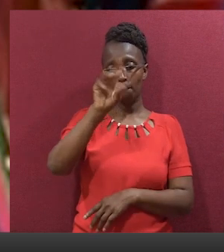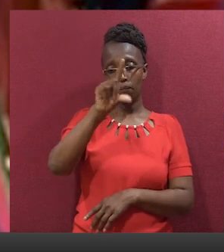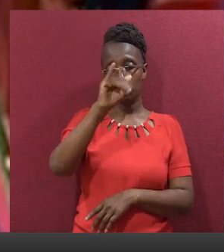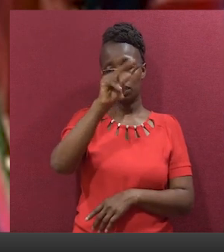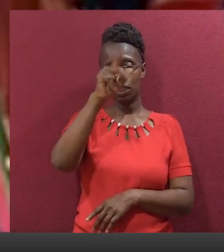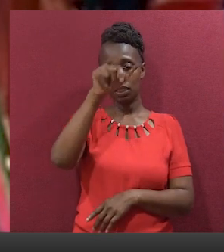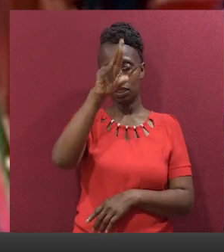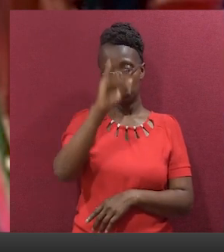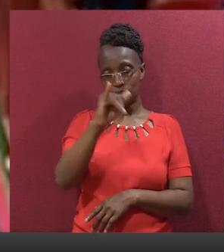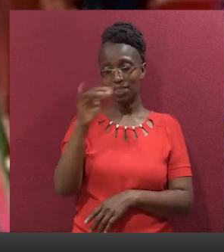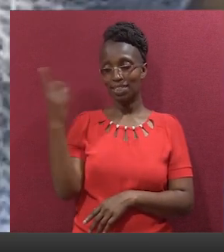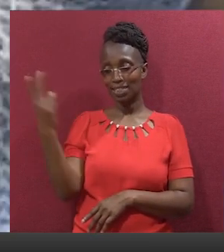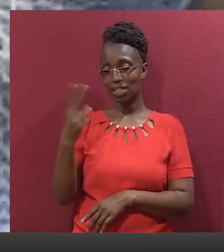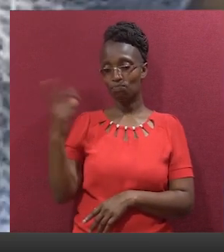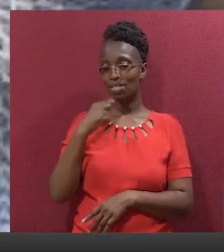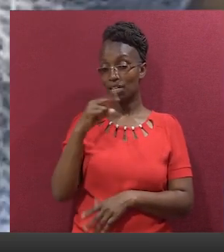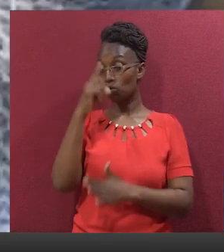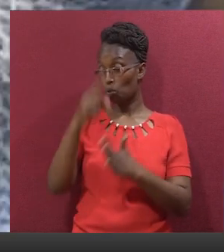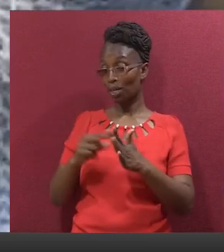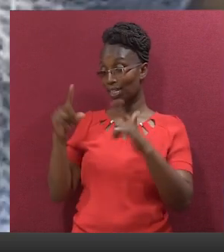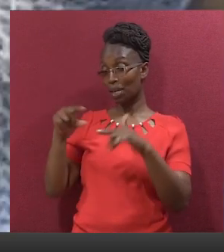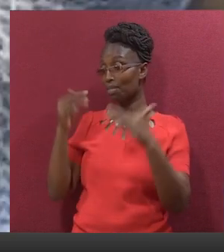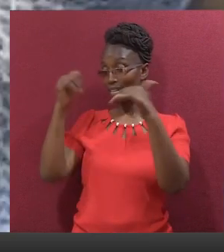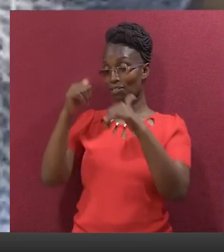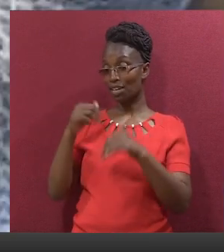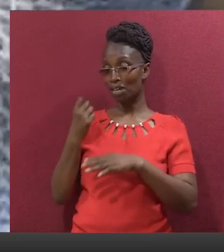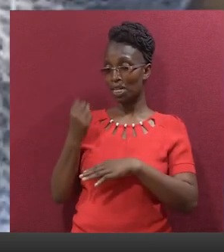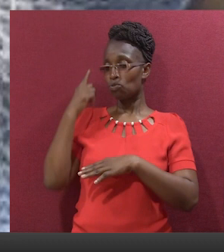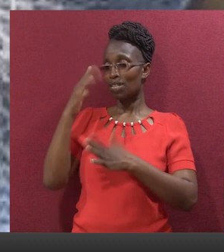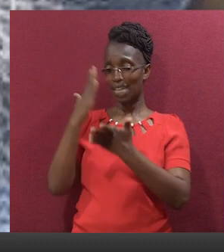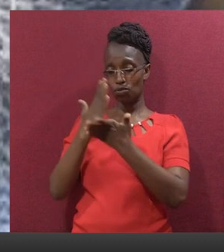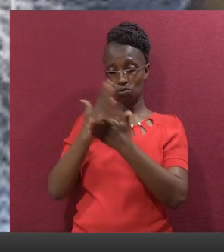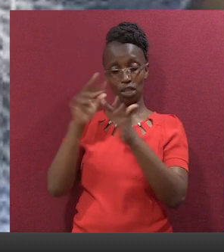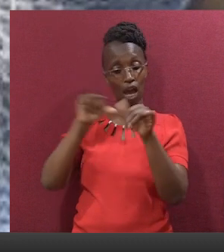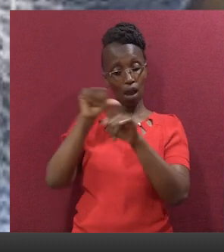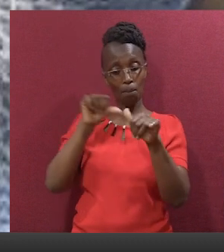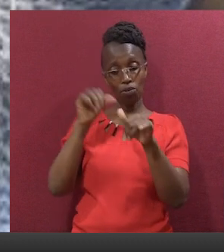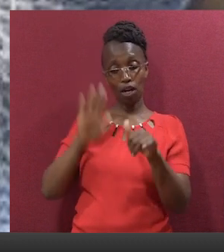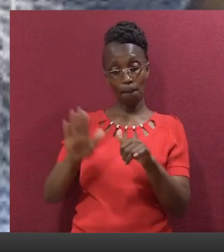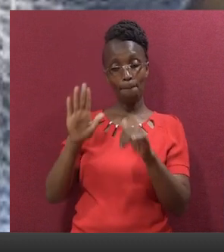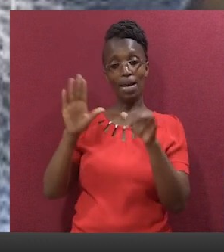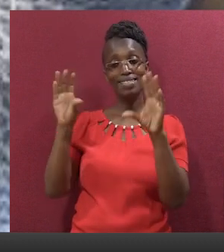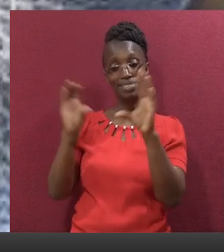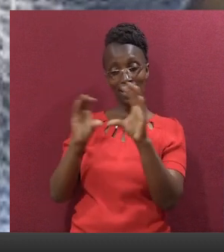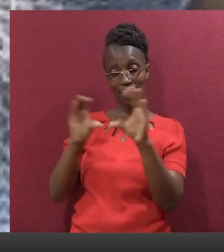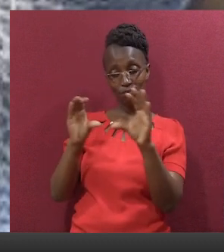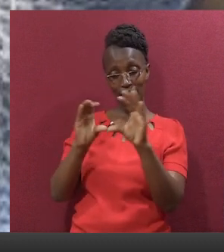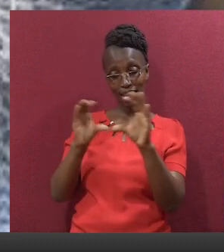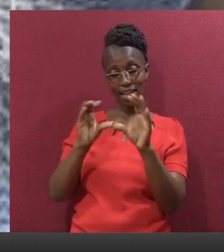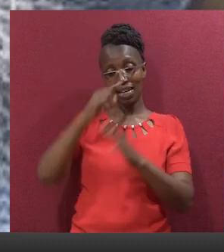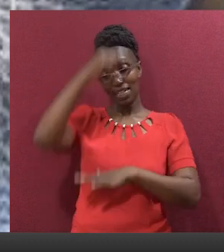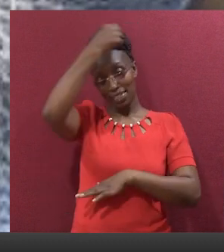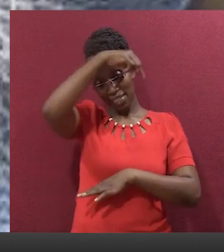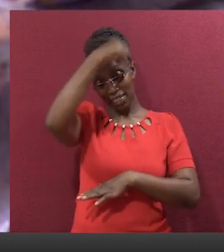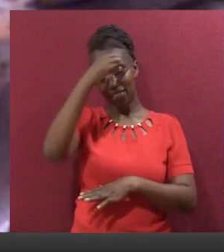Linturi, Opio alisema hawakuelewa kuhusu uhalali wa shahada yake na wingi wa kesi